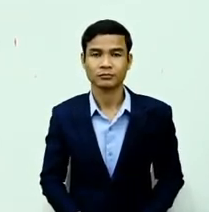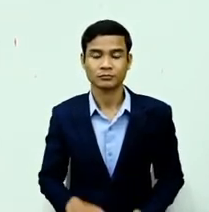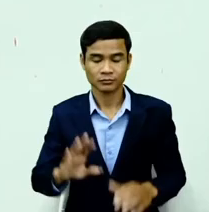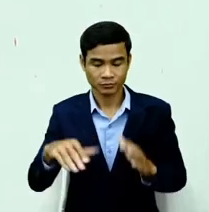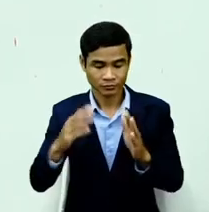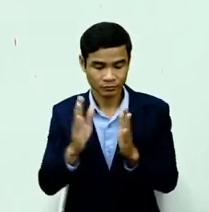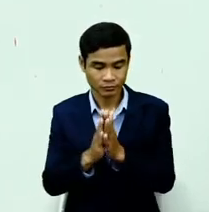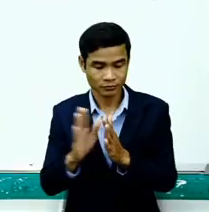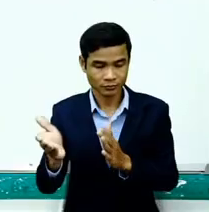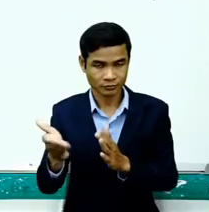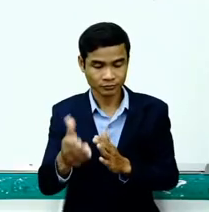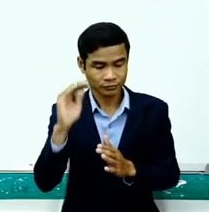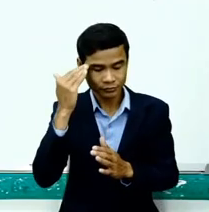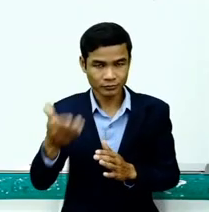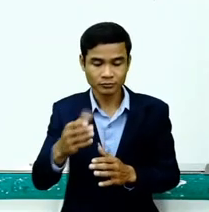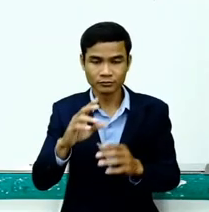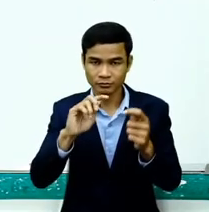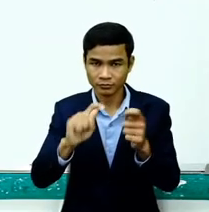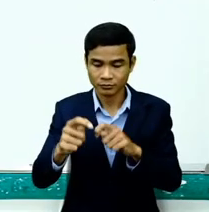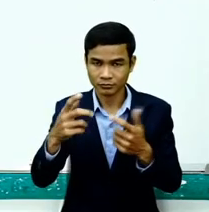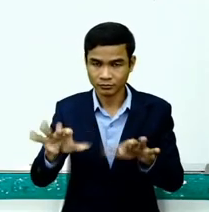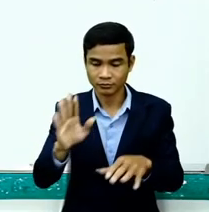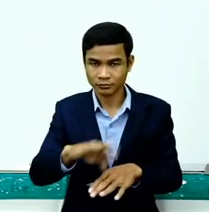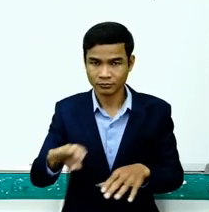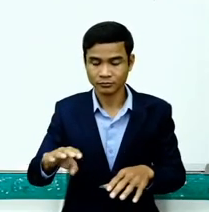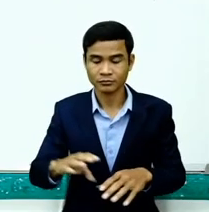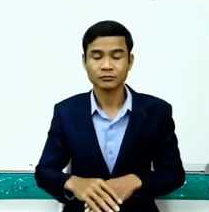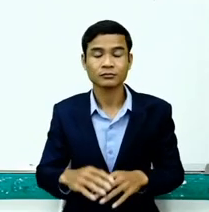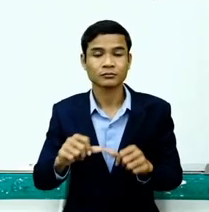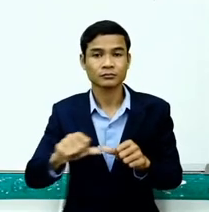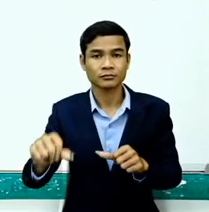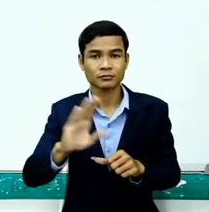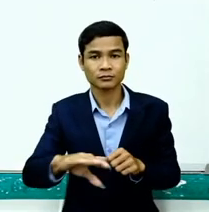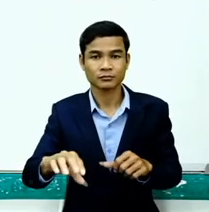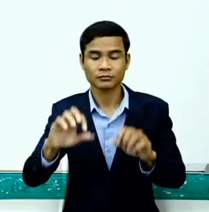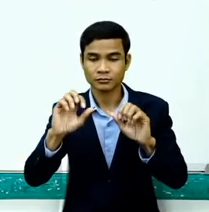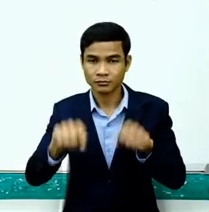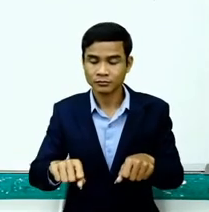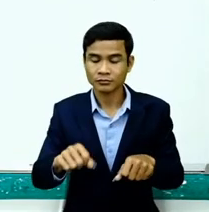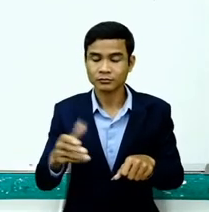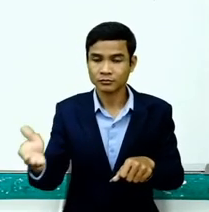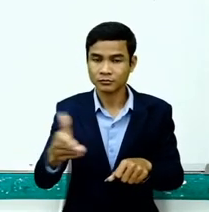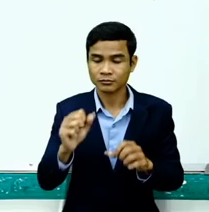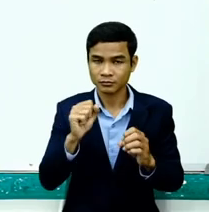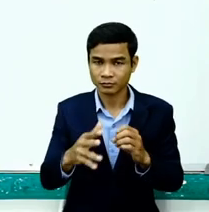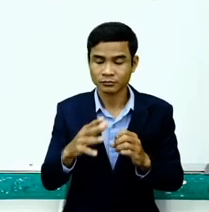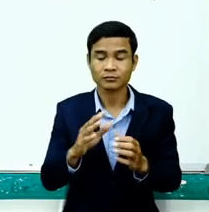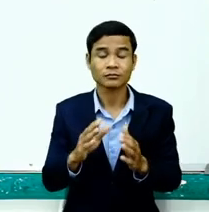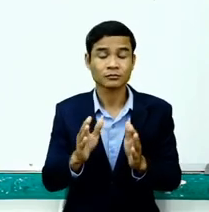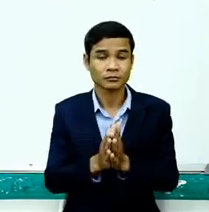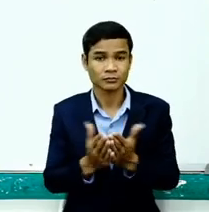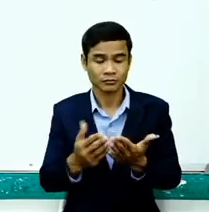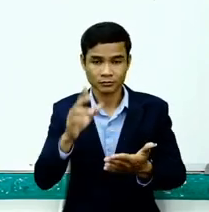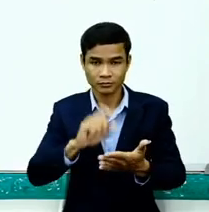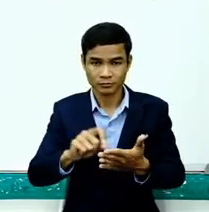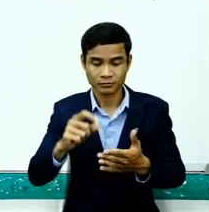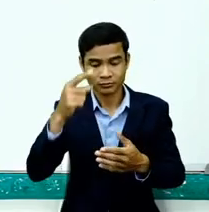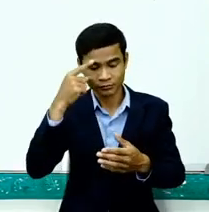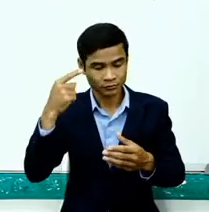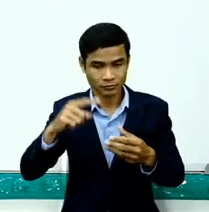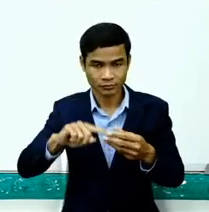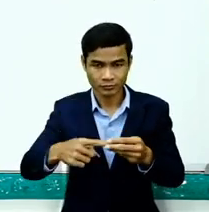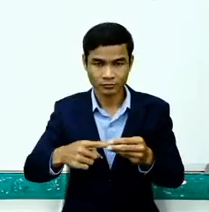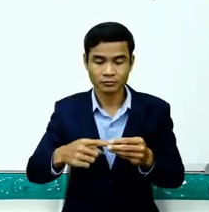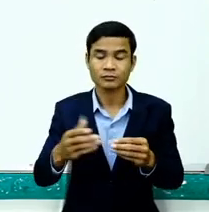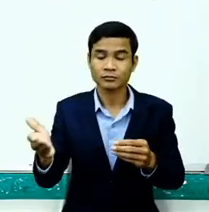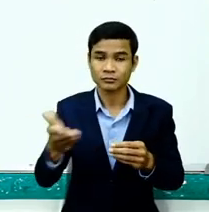akan sekam takam prakat chia chia rum kai lam aru yu ral hai ta ban ta ta tiet ni chau kon teng ak ni chap dam yok sip hai sa se khmai dai ru chia